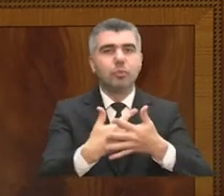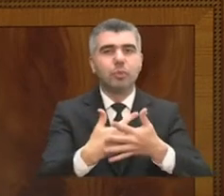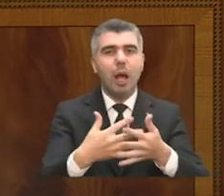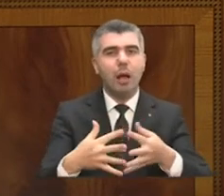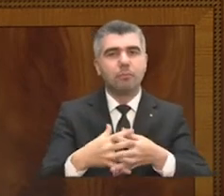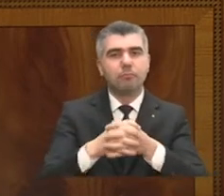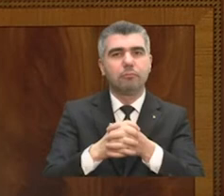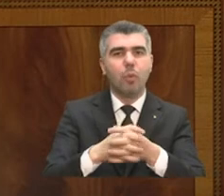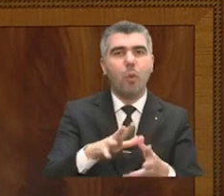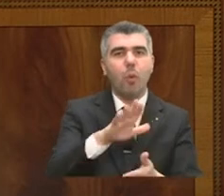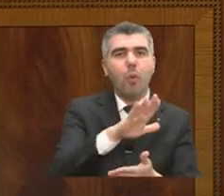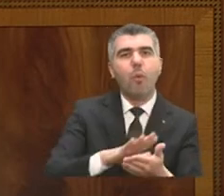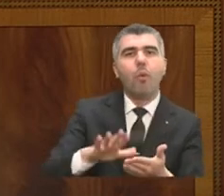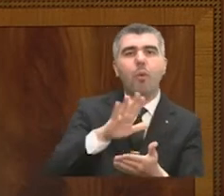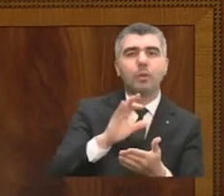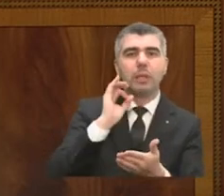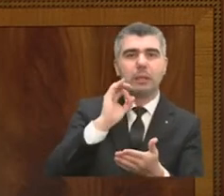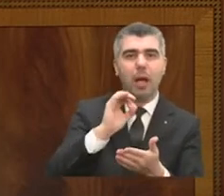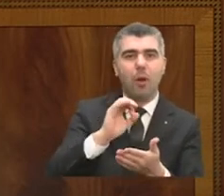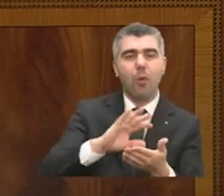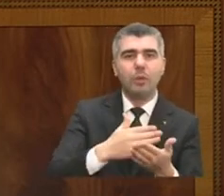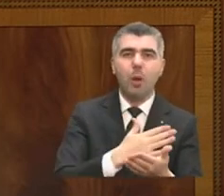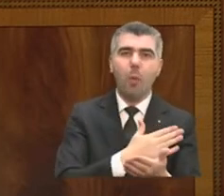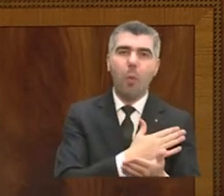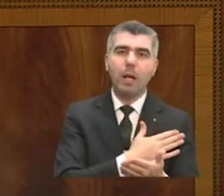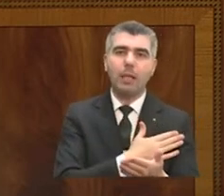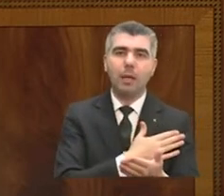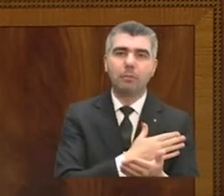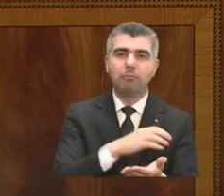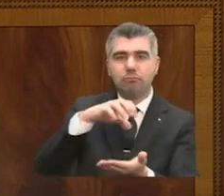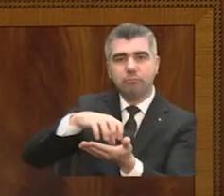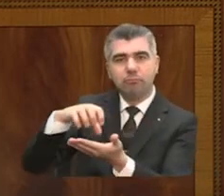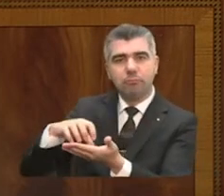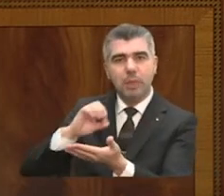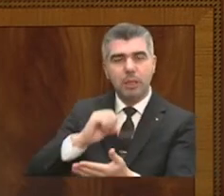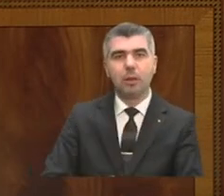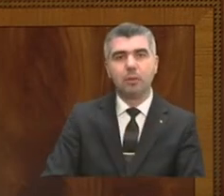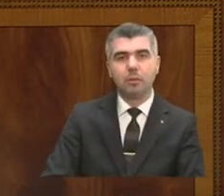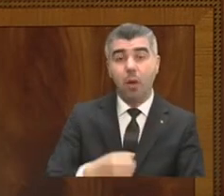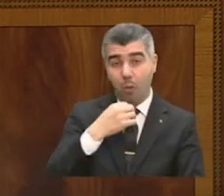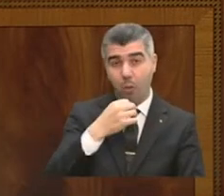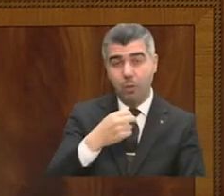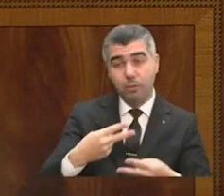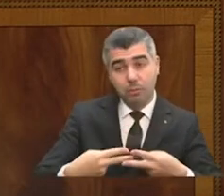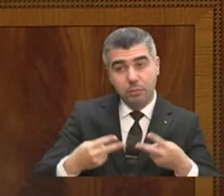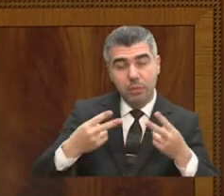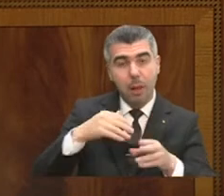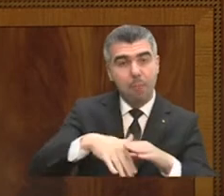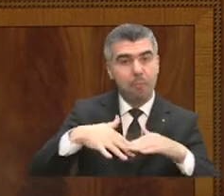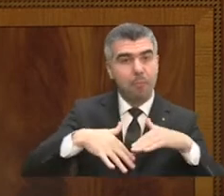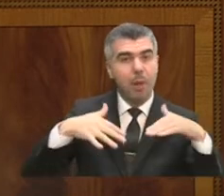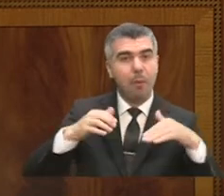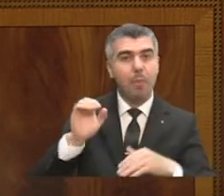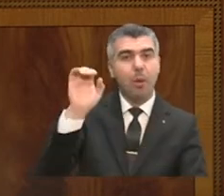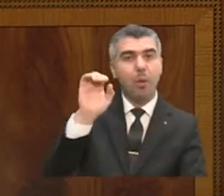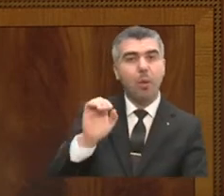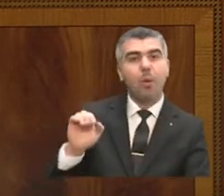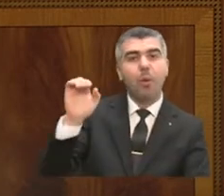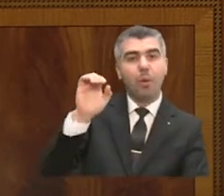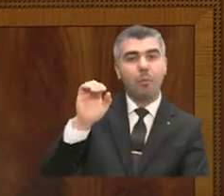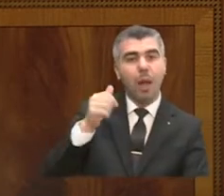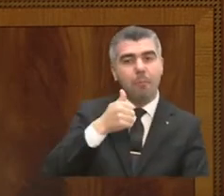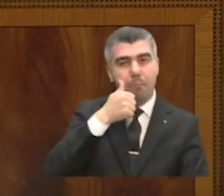harcèlement systématique contre nos pays va nous amener à être encore plus